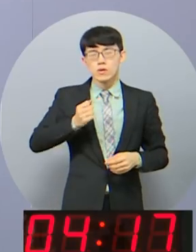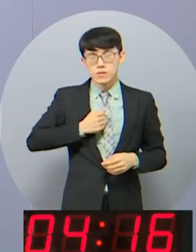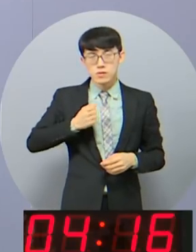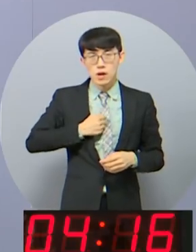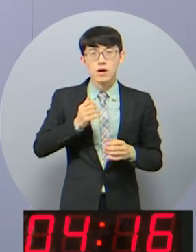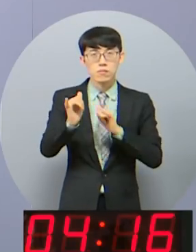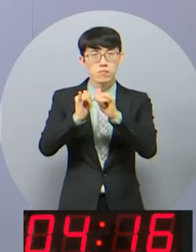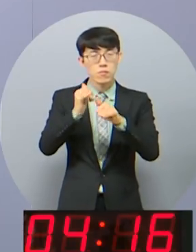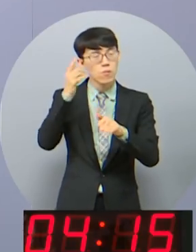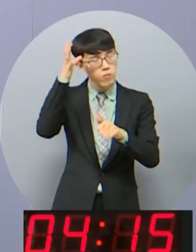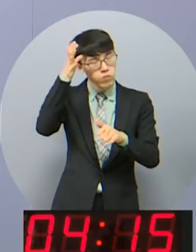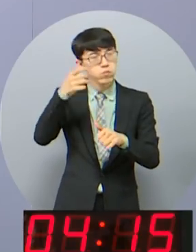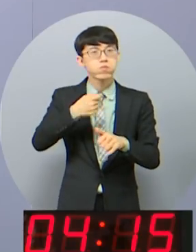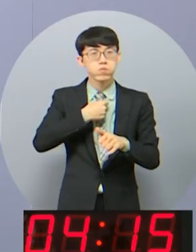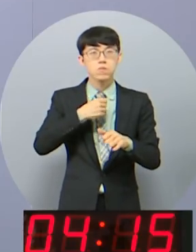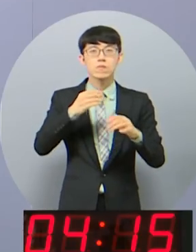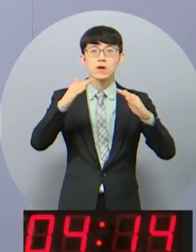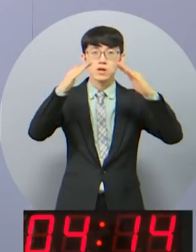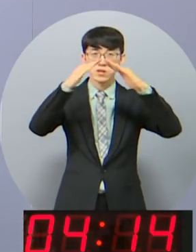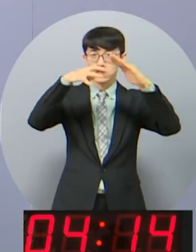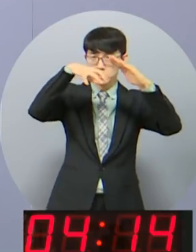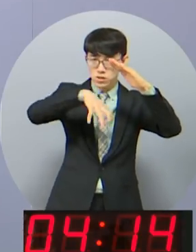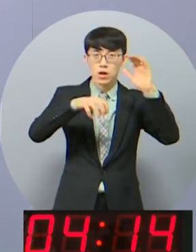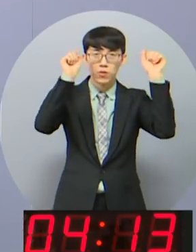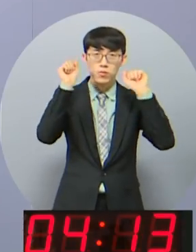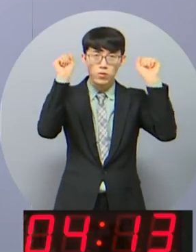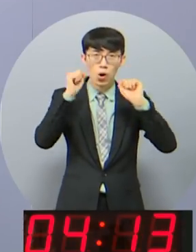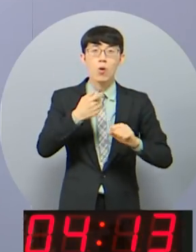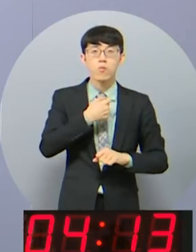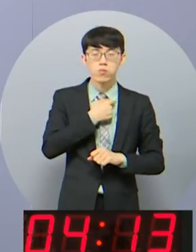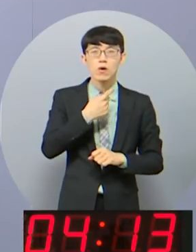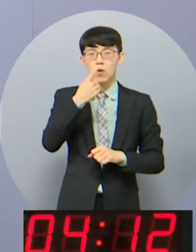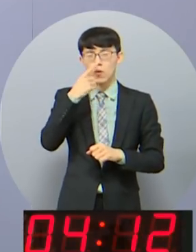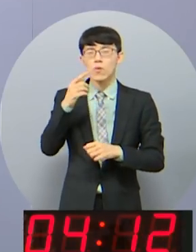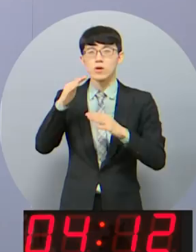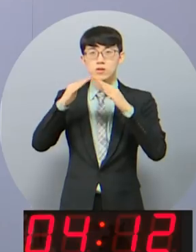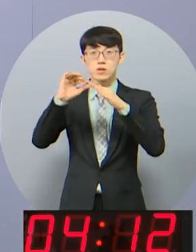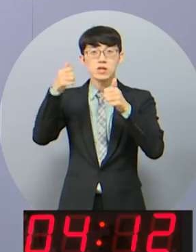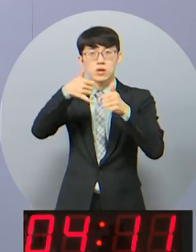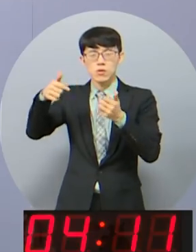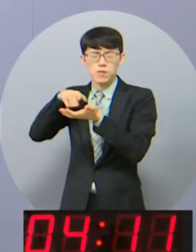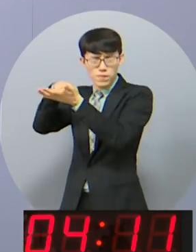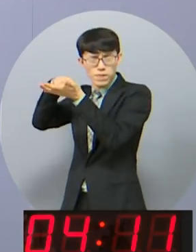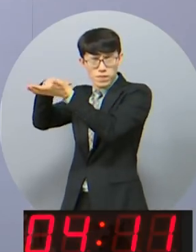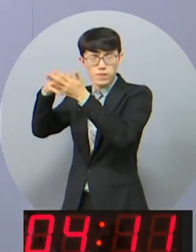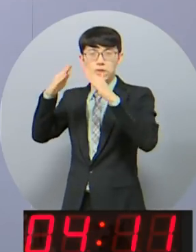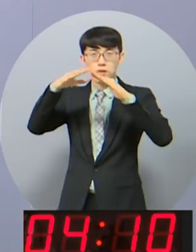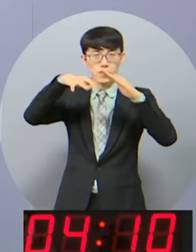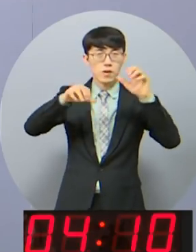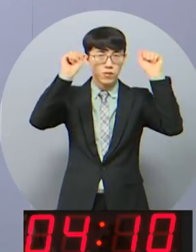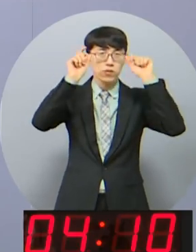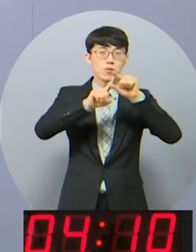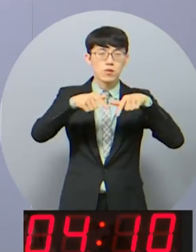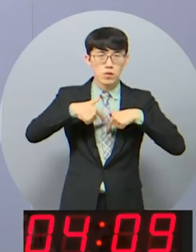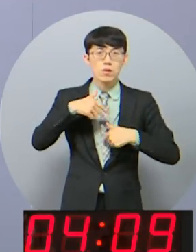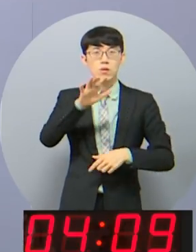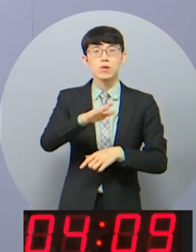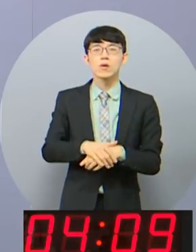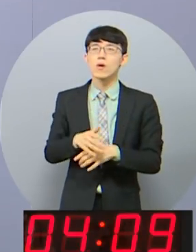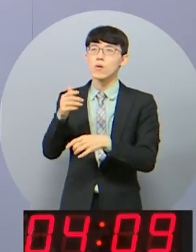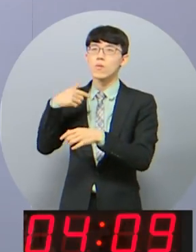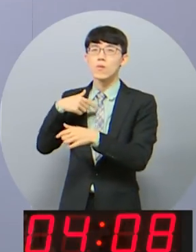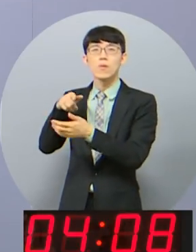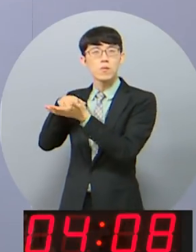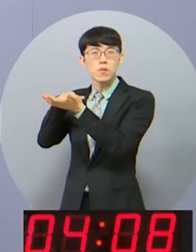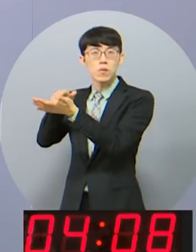运动休闲场所，所以宇恩在议会质询争取室内的运动中心，而在质询之后，八里